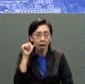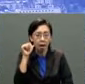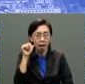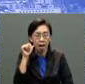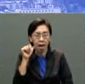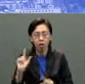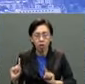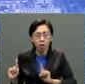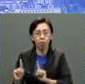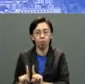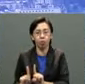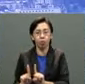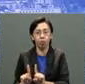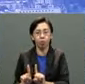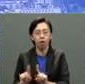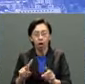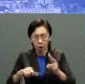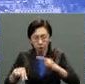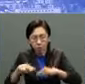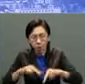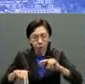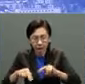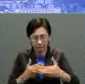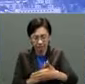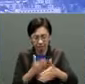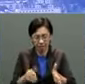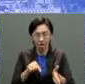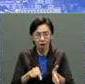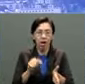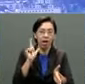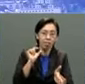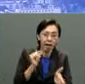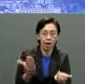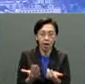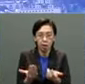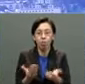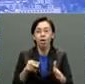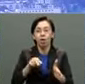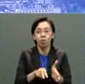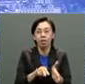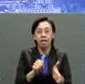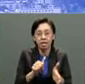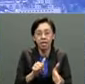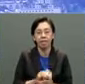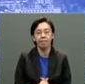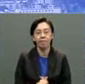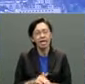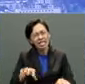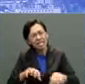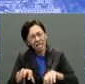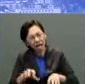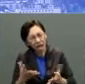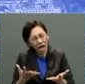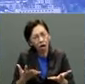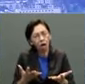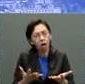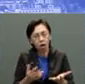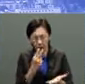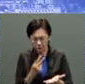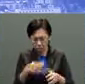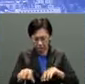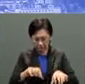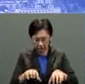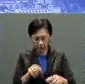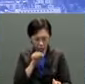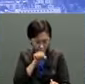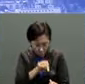จะอยู่ด้วยดูแลกันนะครับก็จะต้องมีห้องที่สามารถเป็นคอนเนคติ้งรูมนะครับต้องจัดหาพิเศษต่างๆให้เขา